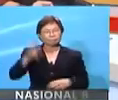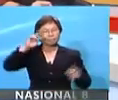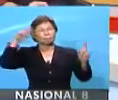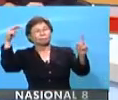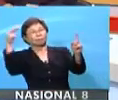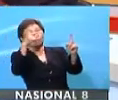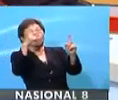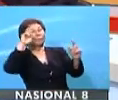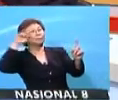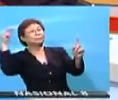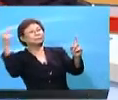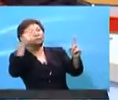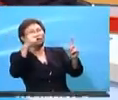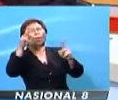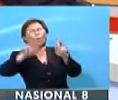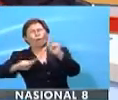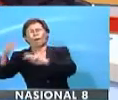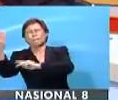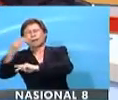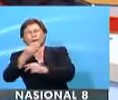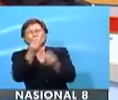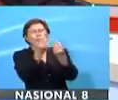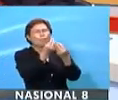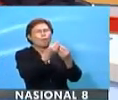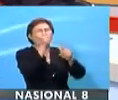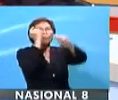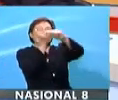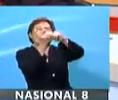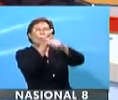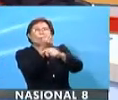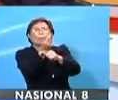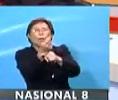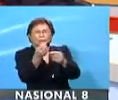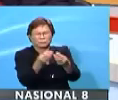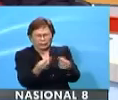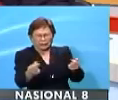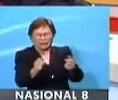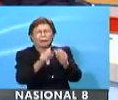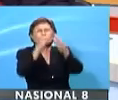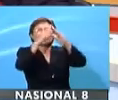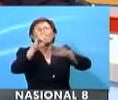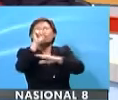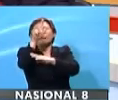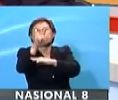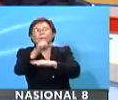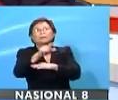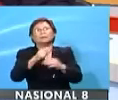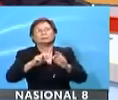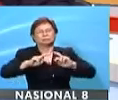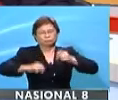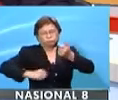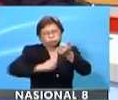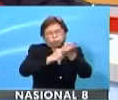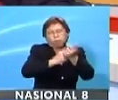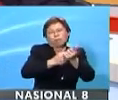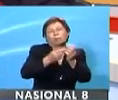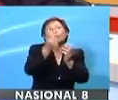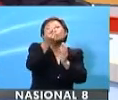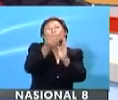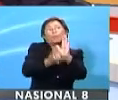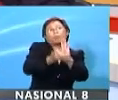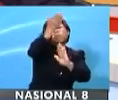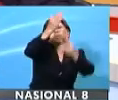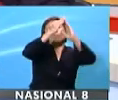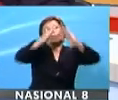Persepsi umum biasanya menganggarkan kos pembinaan dan harga hartanah yang tinggi merupakan penyumbang kepada kenaikan harga rumah. Namun laporan